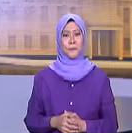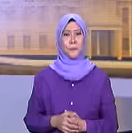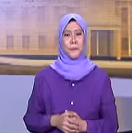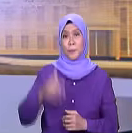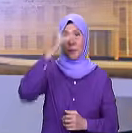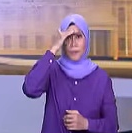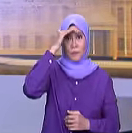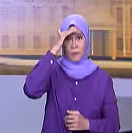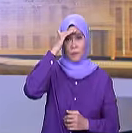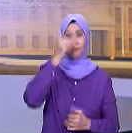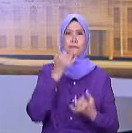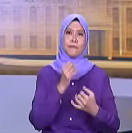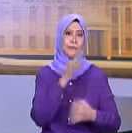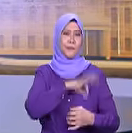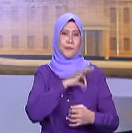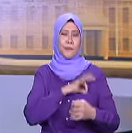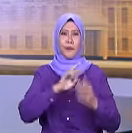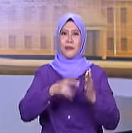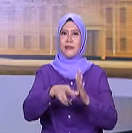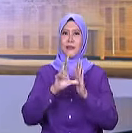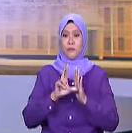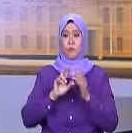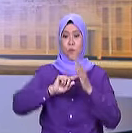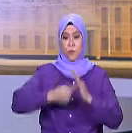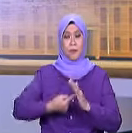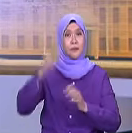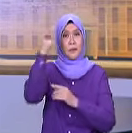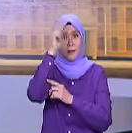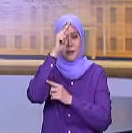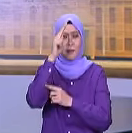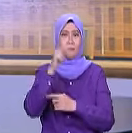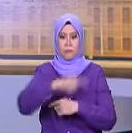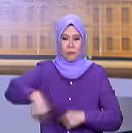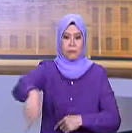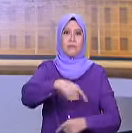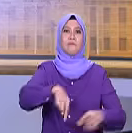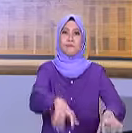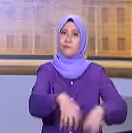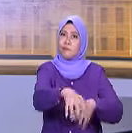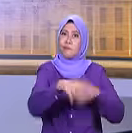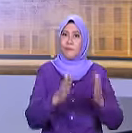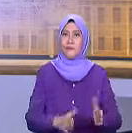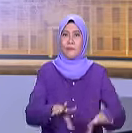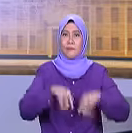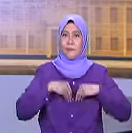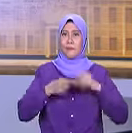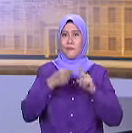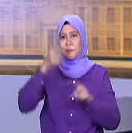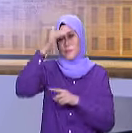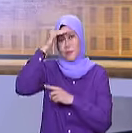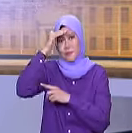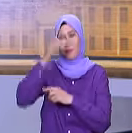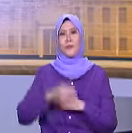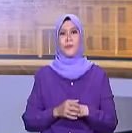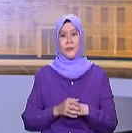Di Johor, inisiatif restart yang diumumkan kerajaan semalam turut disambut baik peneroka Ulu Tebrau Johor Bahru.